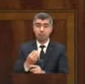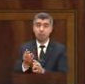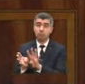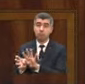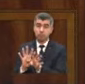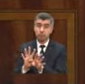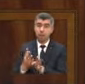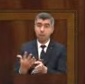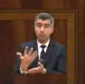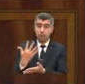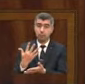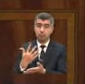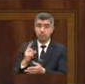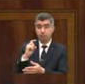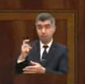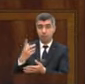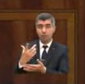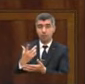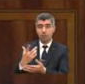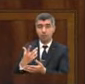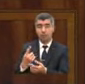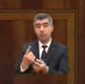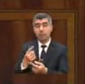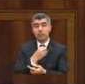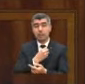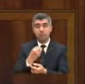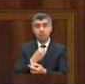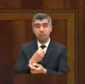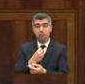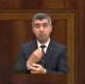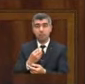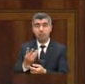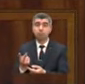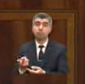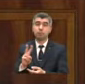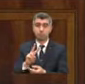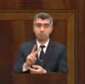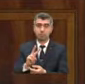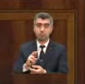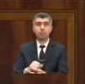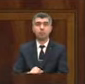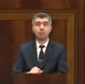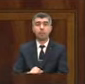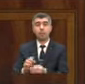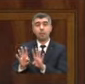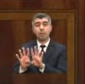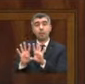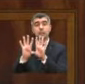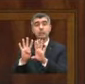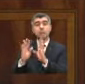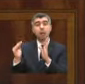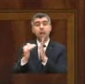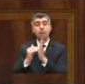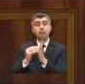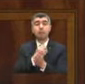معقول أن أجرة الطبيب المقيم ما كتفوتش 40000 ريال. 8000 طبيب كيشتغلوا بالخارج